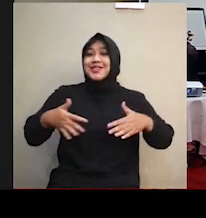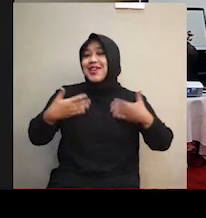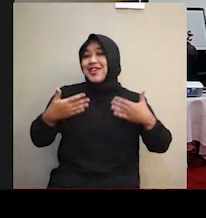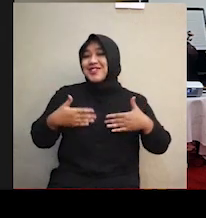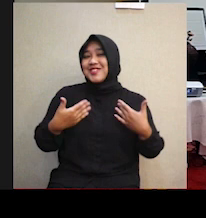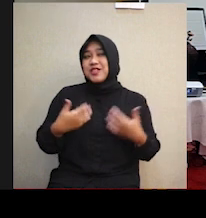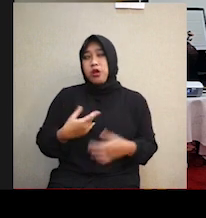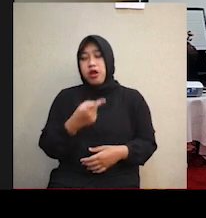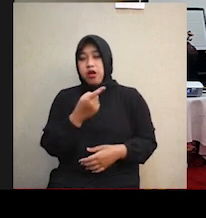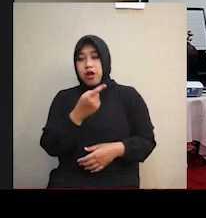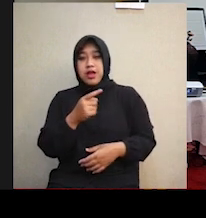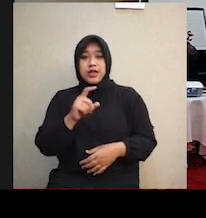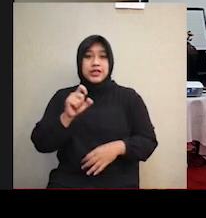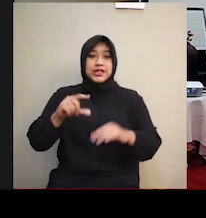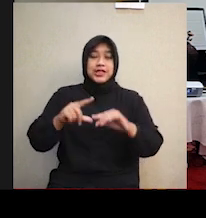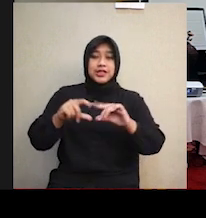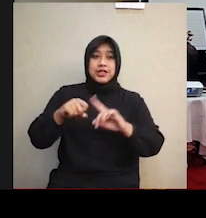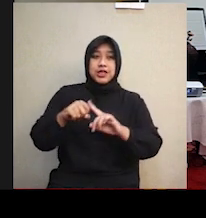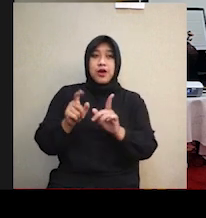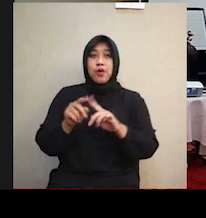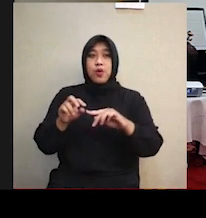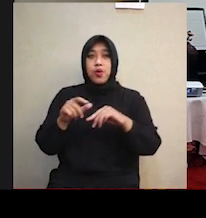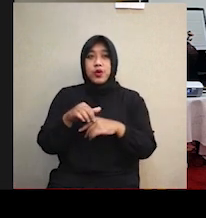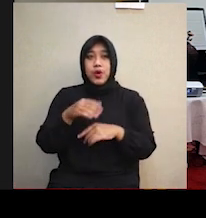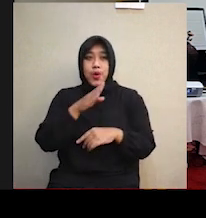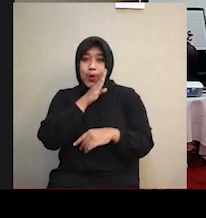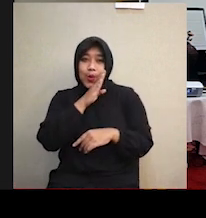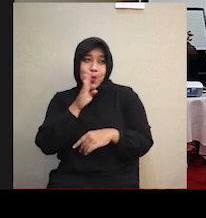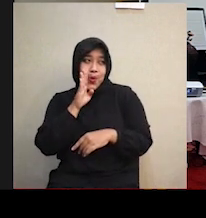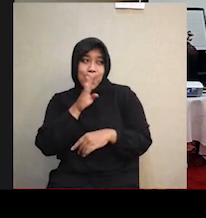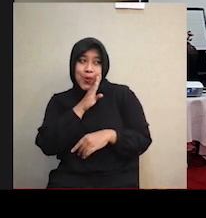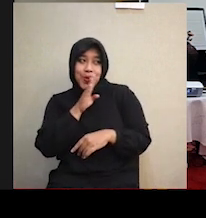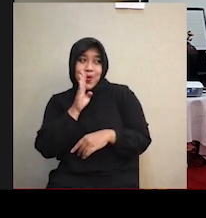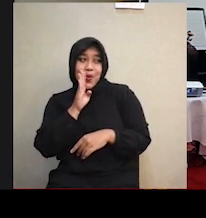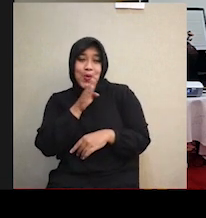ini ya pagi-pagi dia udah ngejulitin negara